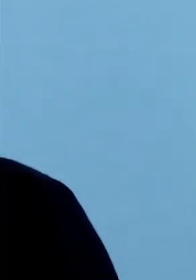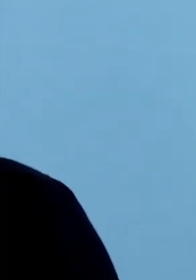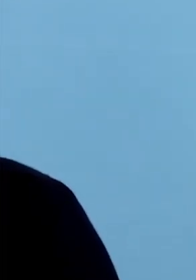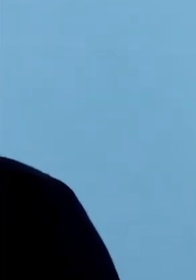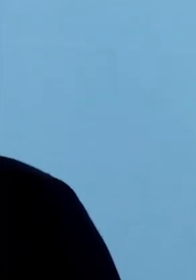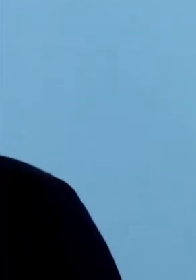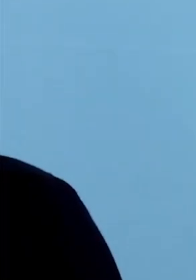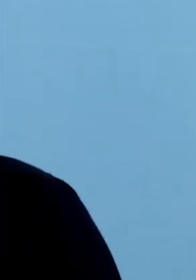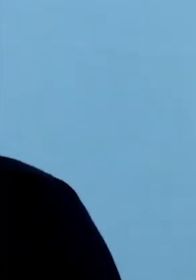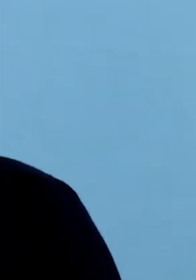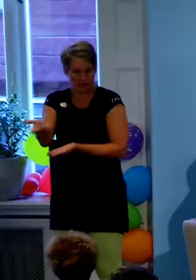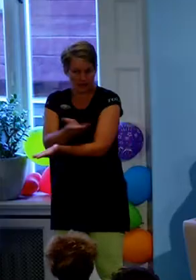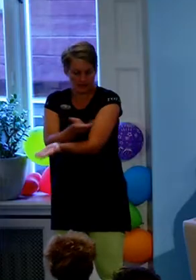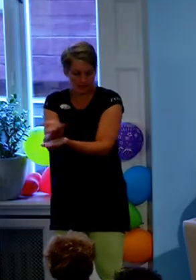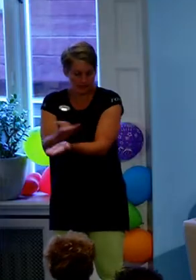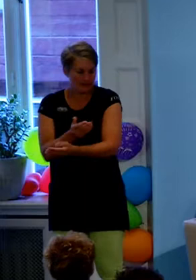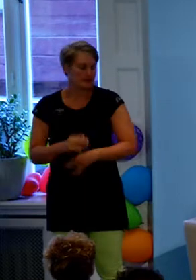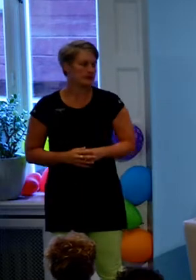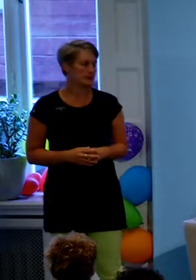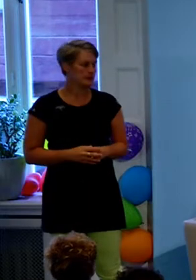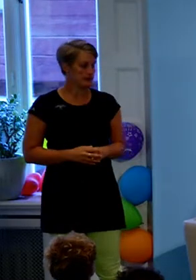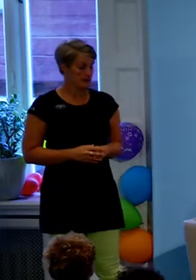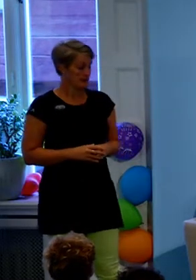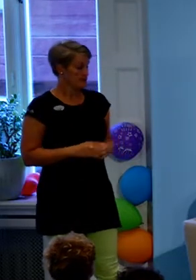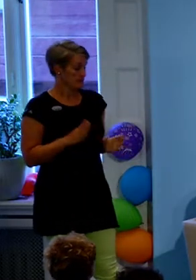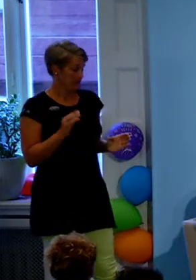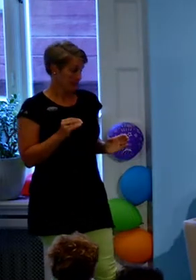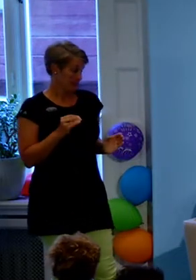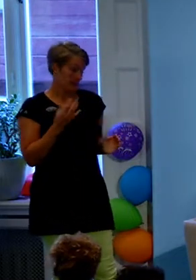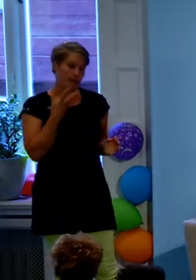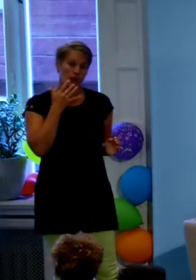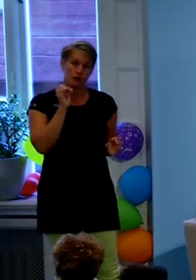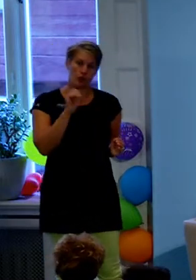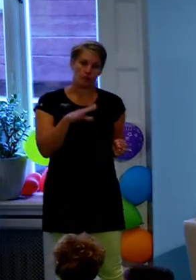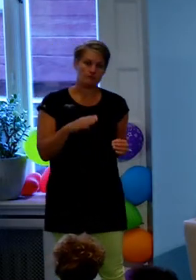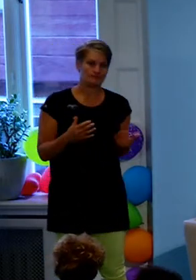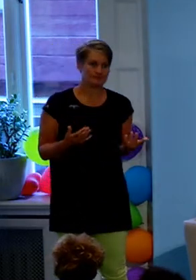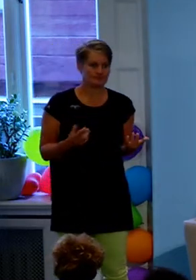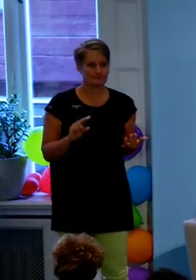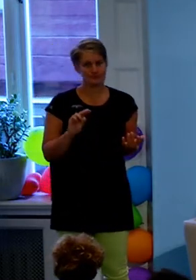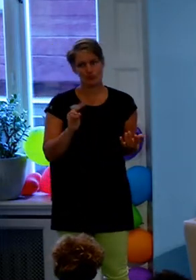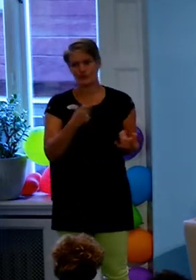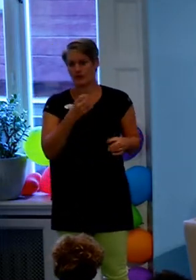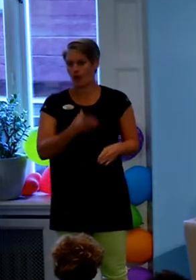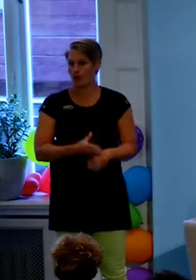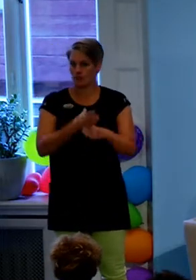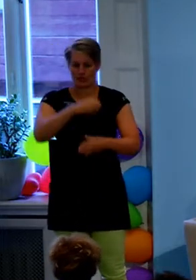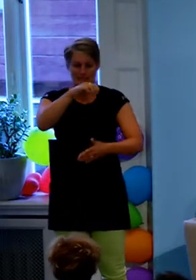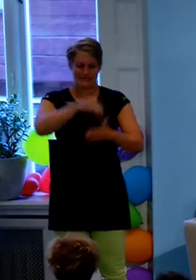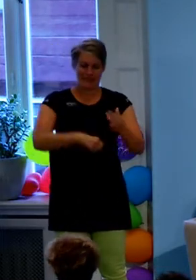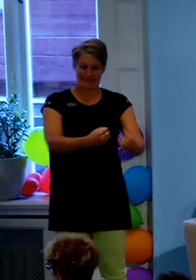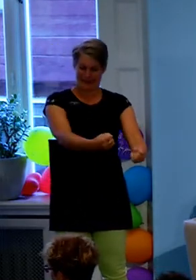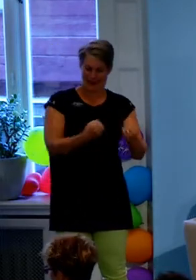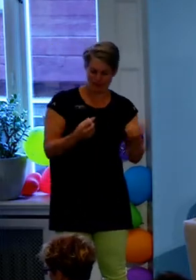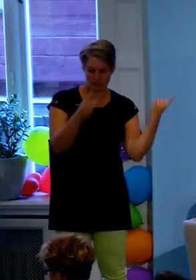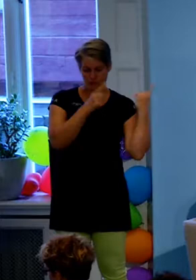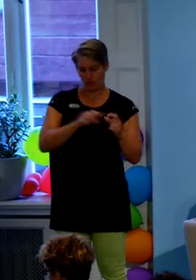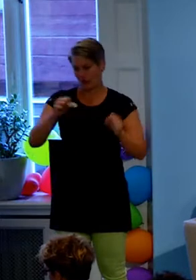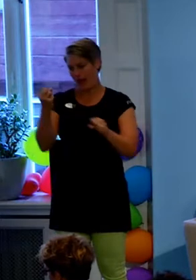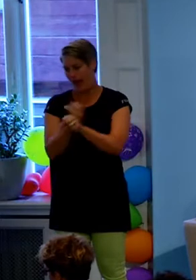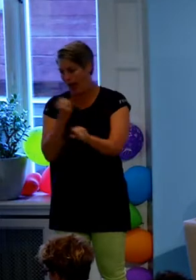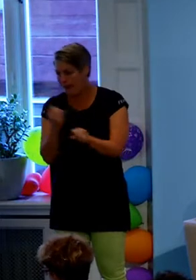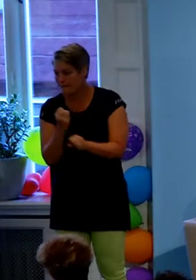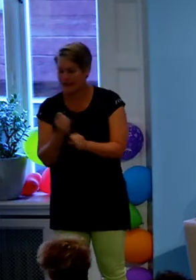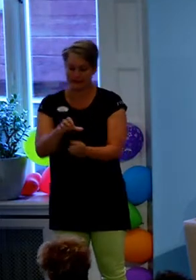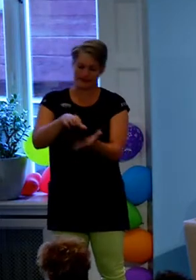jobba på ett nytt sätt. Men samtidigt, alltså här är, nu pratar vi om, nu ska vi bygga skattekraft och vi får folk i arbete och hålla